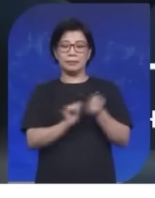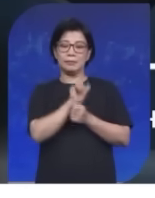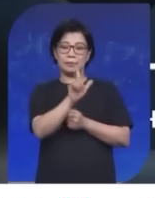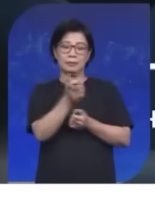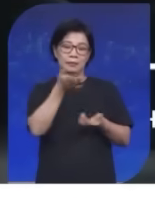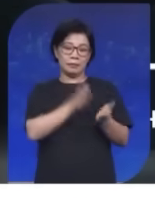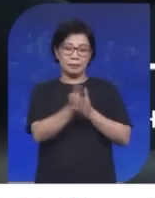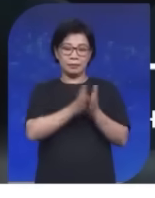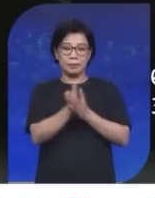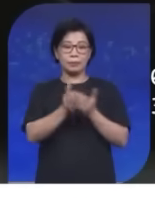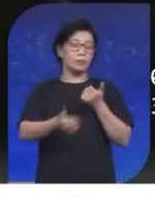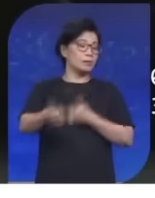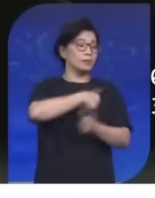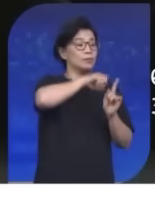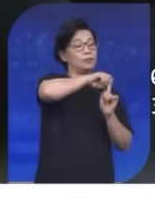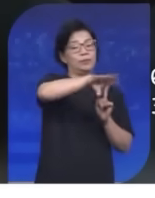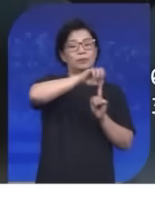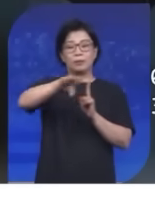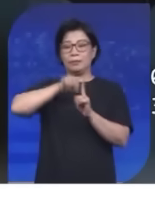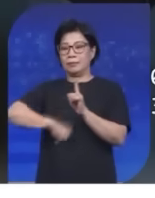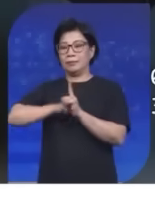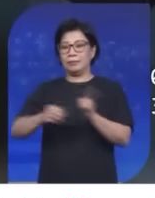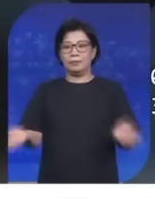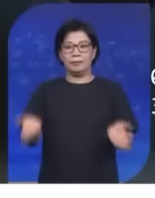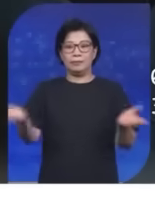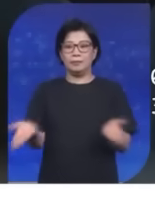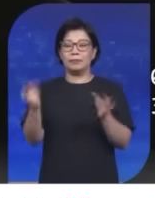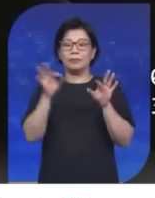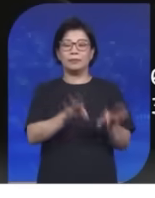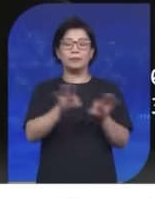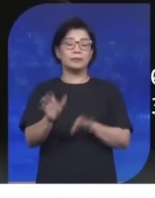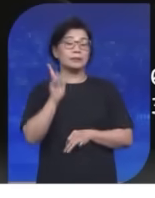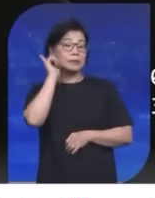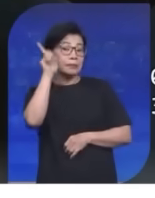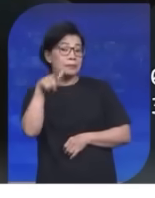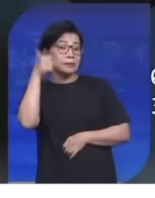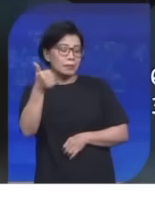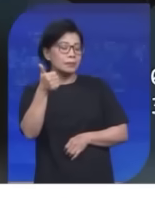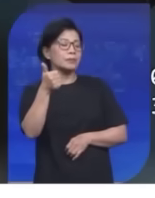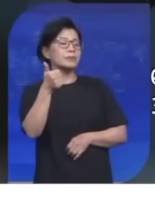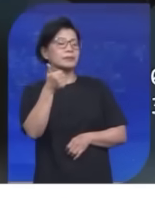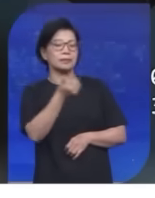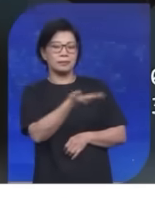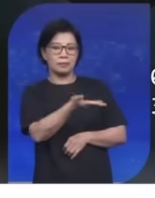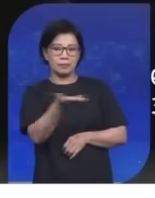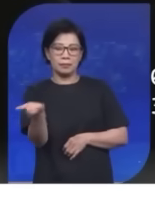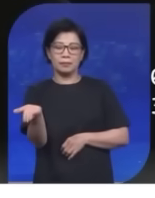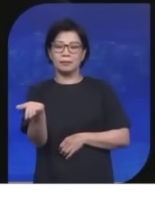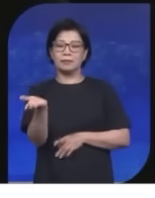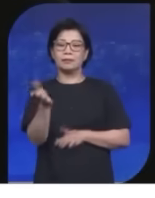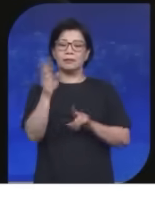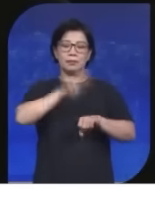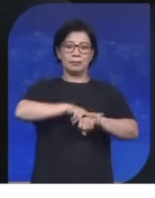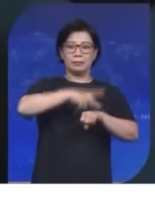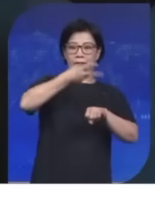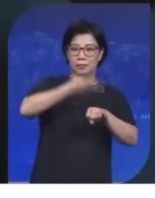bắt đầu hàng loạt hoạt động truyền thông đích đến cộng đồng. Đây chính là cách Thành phố Hồ Chí Minh rút kinh nghiệm từ hiệu quả không như mong đợi khi chỉ đầu tư mạnh vào kinh tế